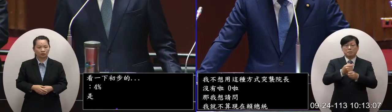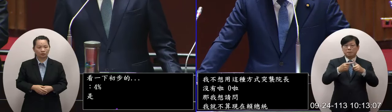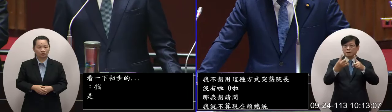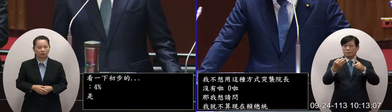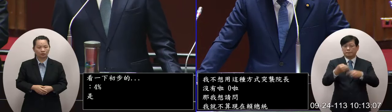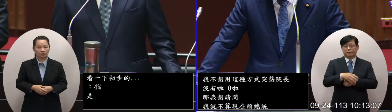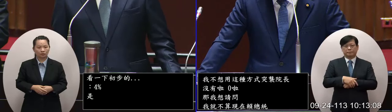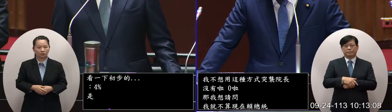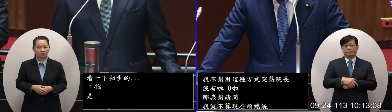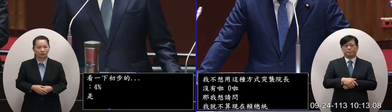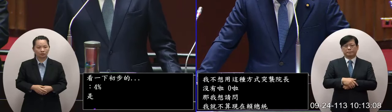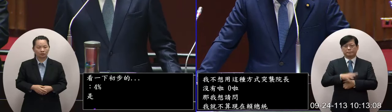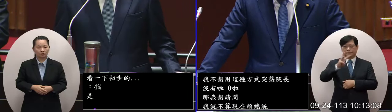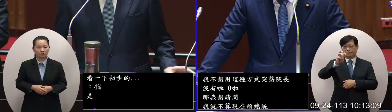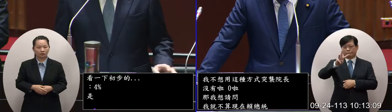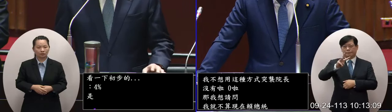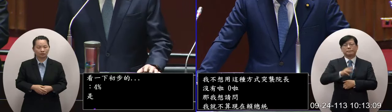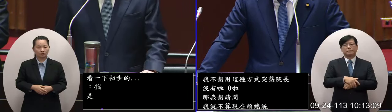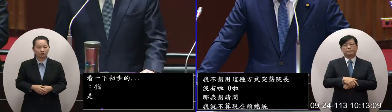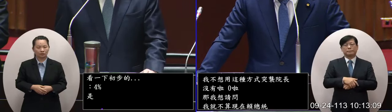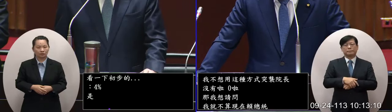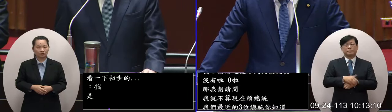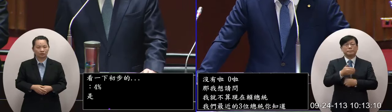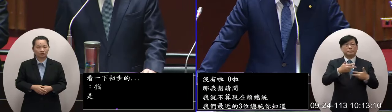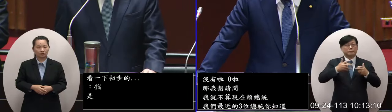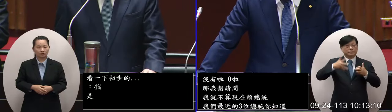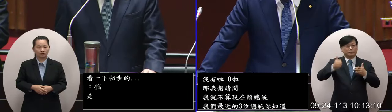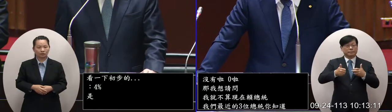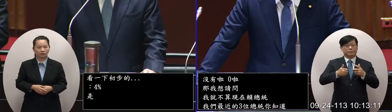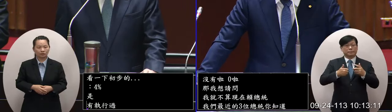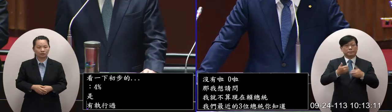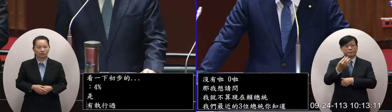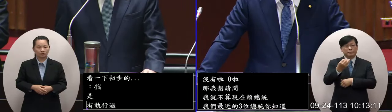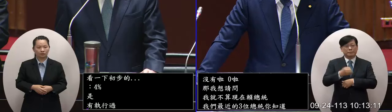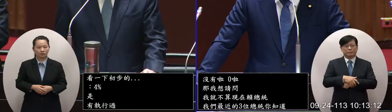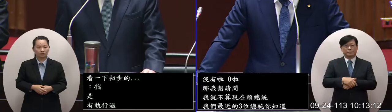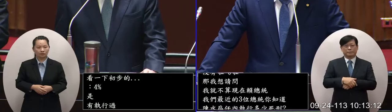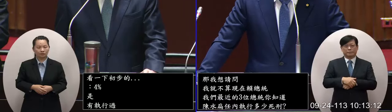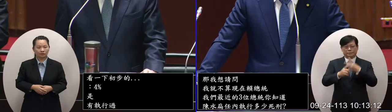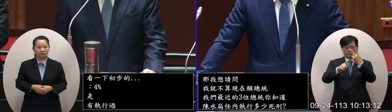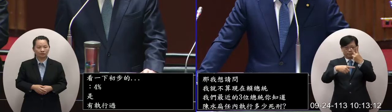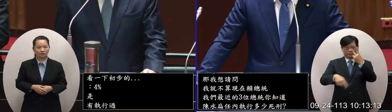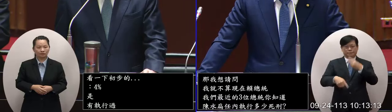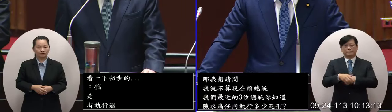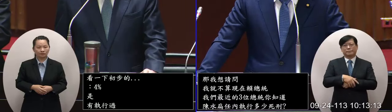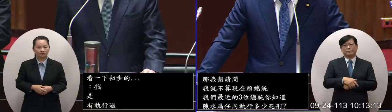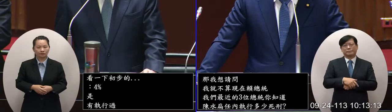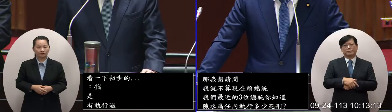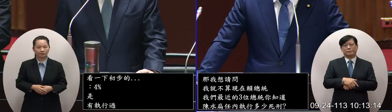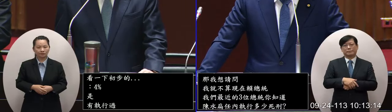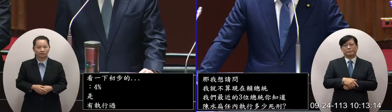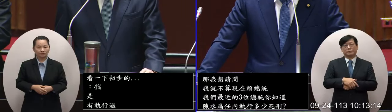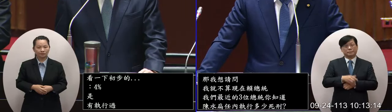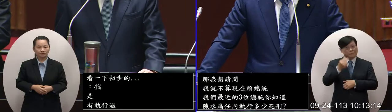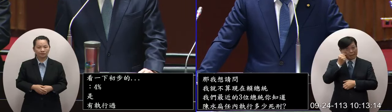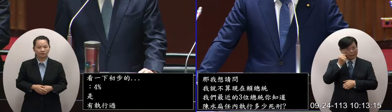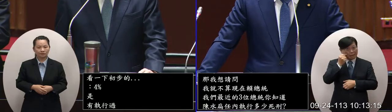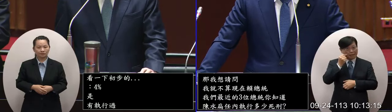少个？33个。蔡英文任内多少个？2个。难不